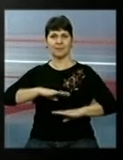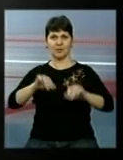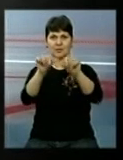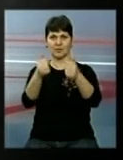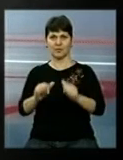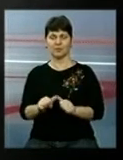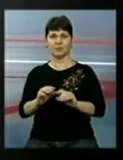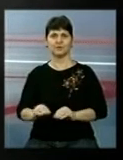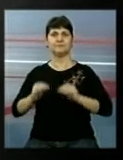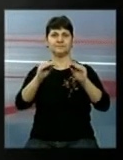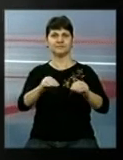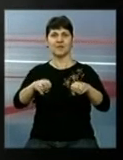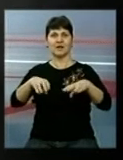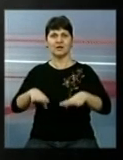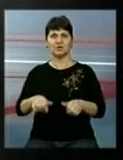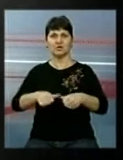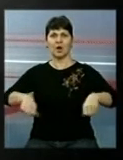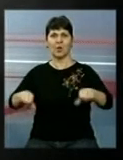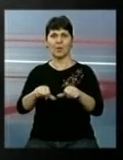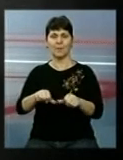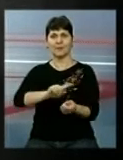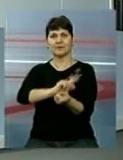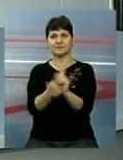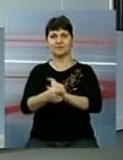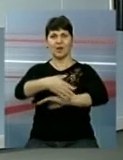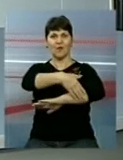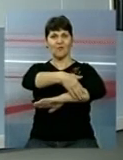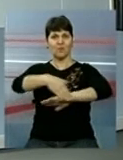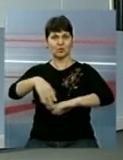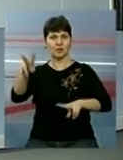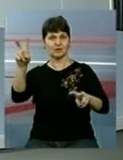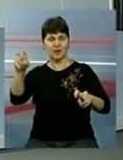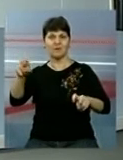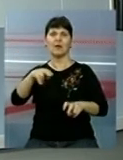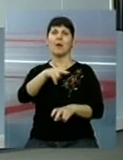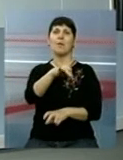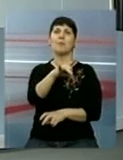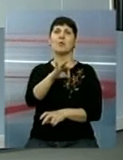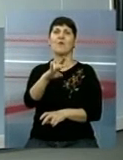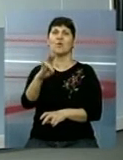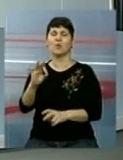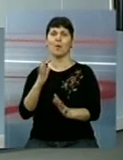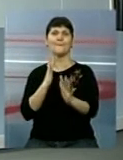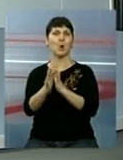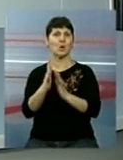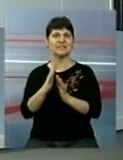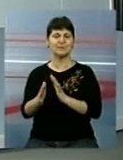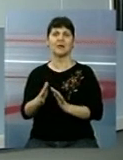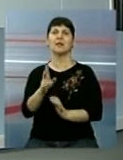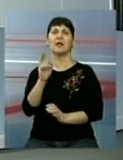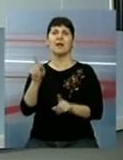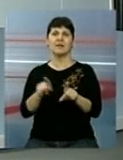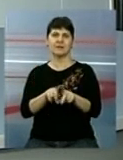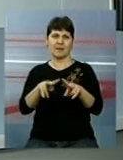сквері. Відповідне рішення прийняла комісія з перейменування назв вулиць, площ, провулків, проспектів та інших топонімічних